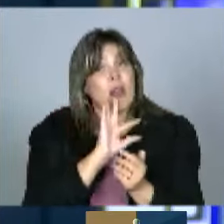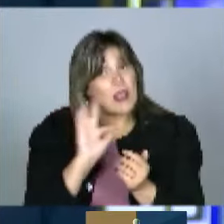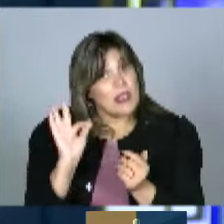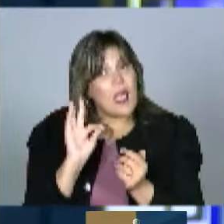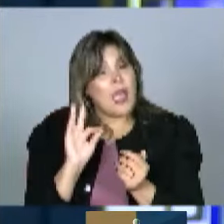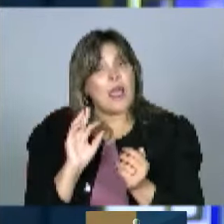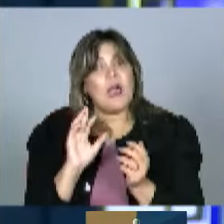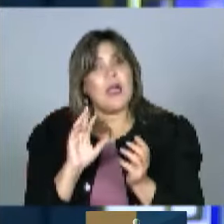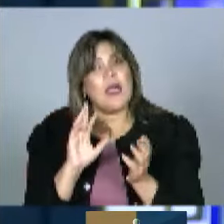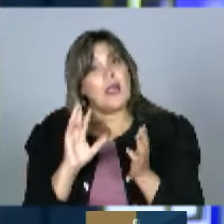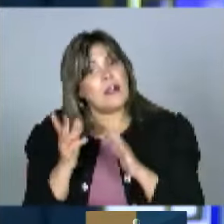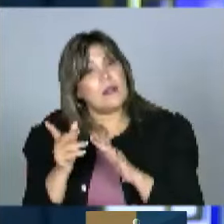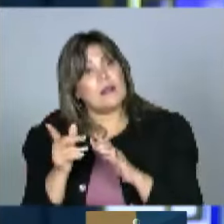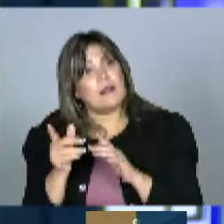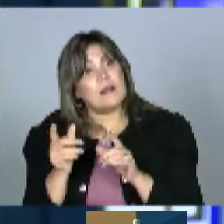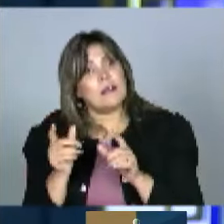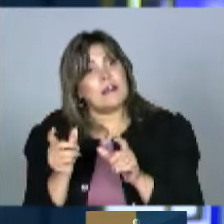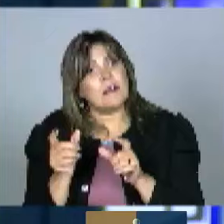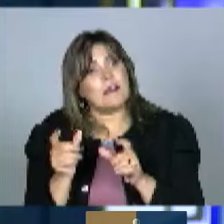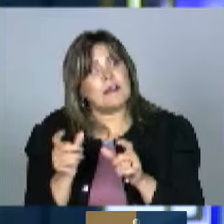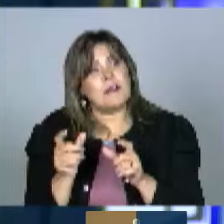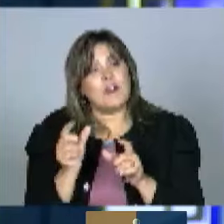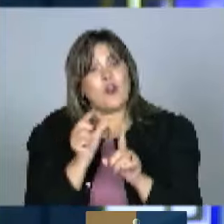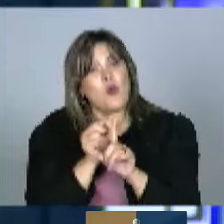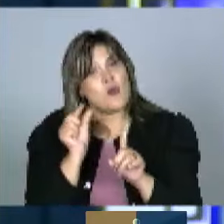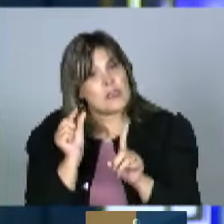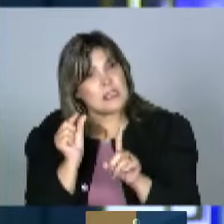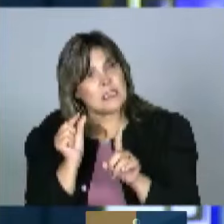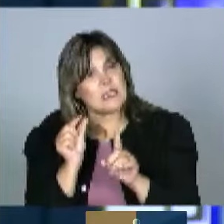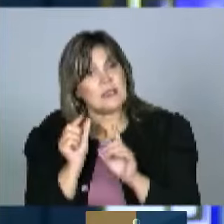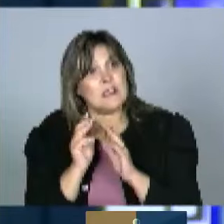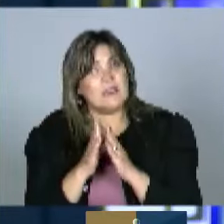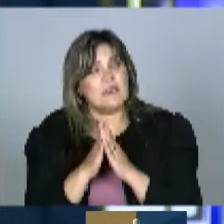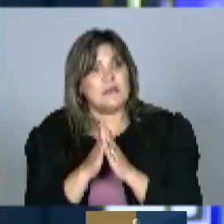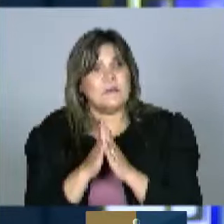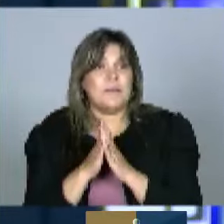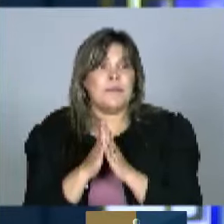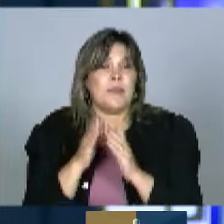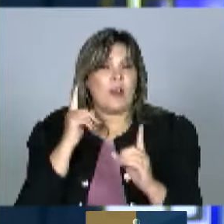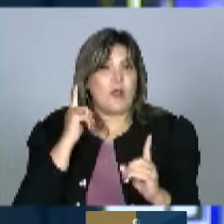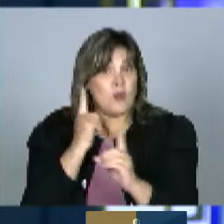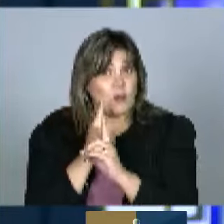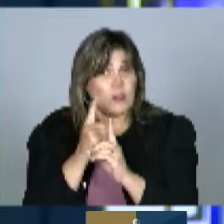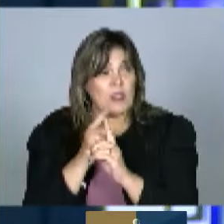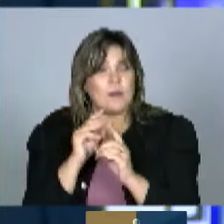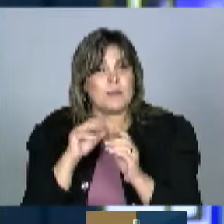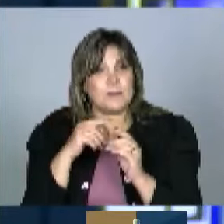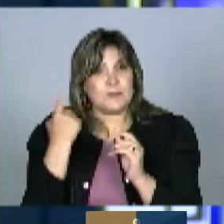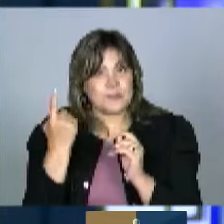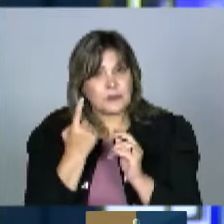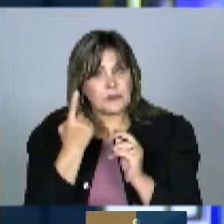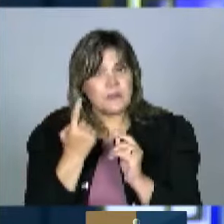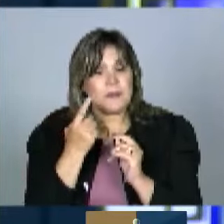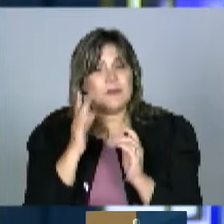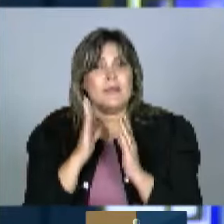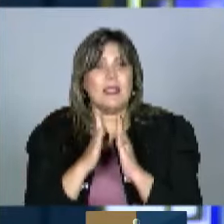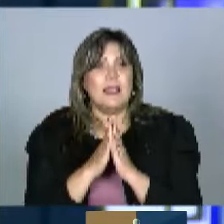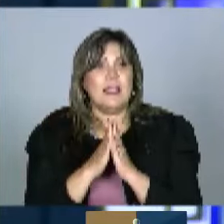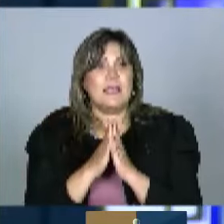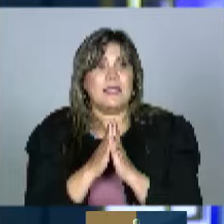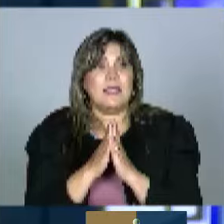سواء موضوعي جزءي يعني ونظرت قدام الموضوعي في